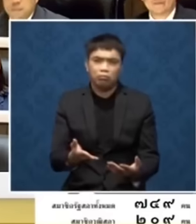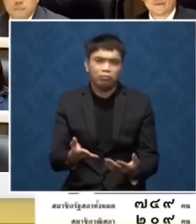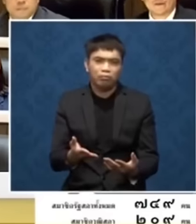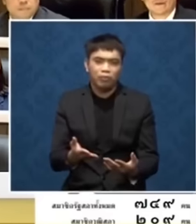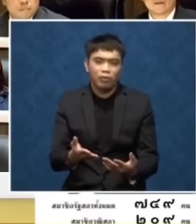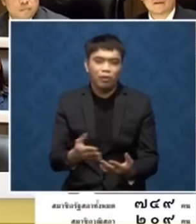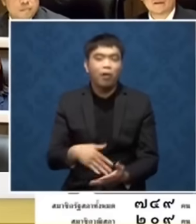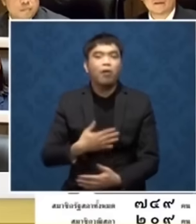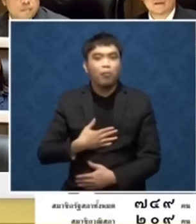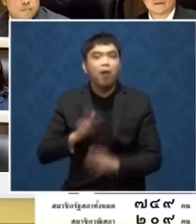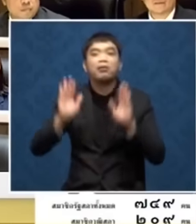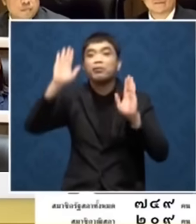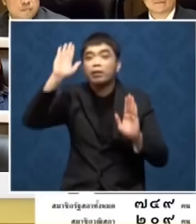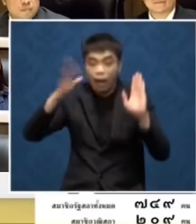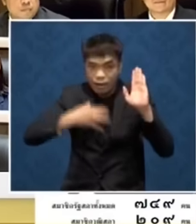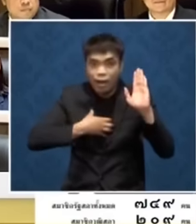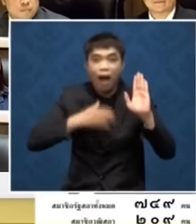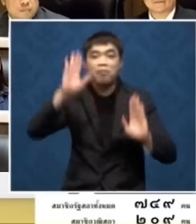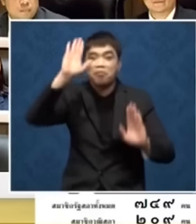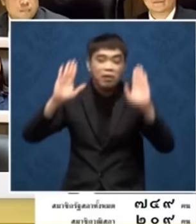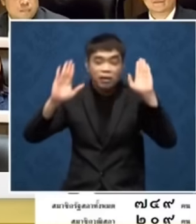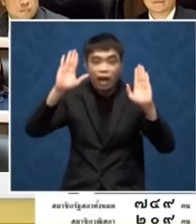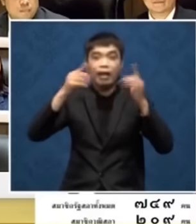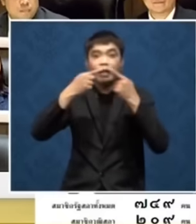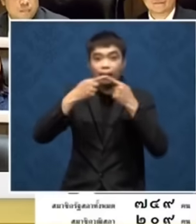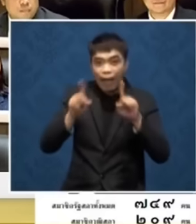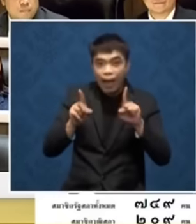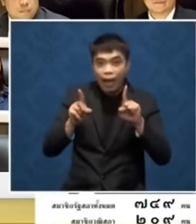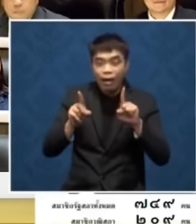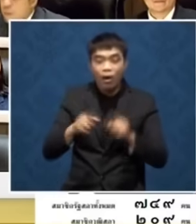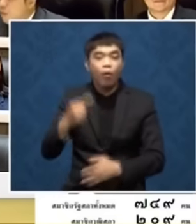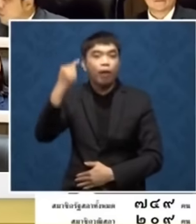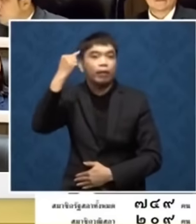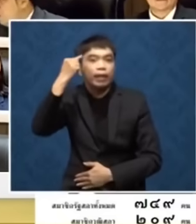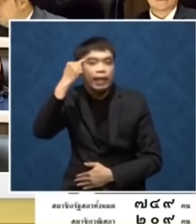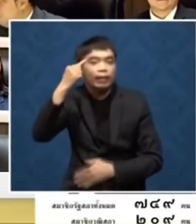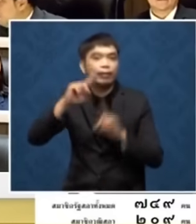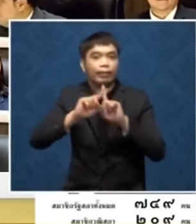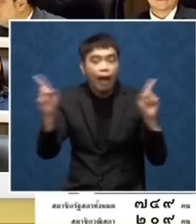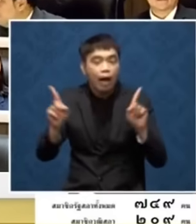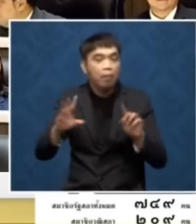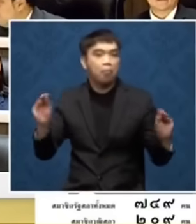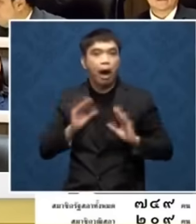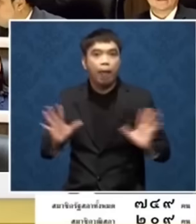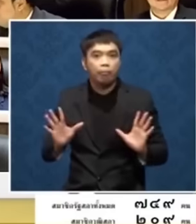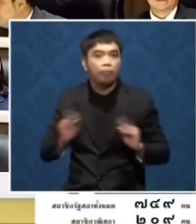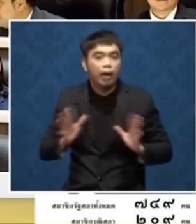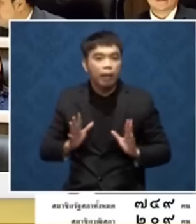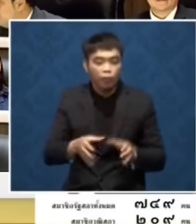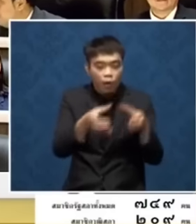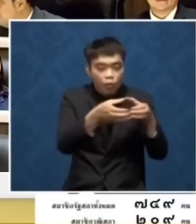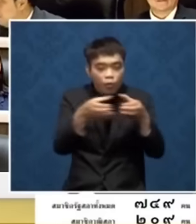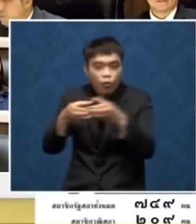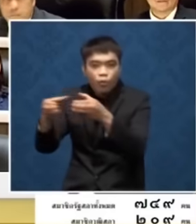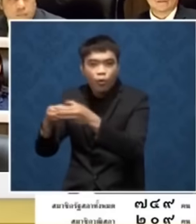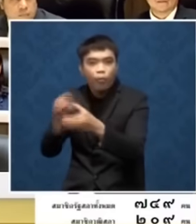ท่านเรียกร้องประชาธิปไตยมากนักหนาแต่ท่านไม่ยอมรับความเห็นต่างของพรรคการเมืองอื่นหรือกลุ่มการเมืองที่เห็นต่างท่านเล